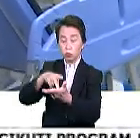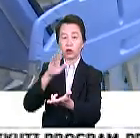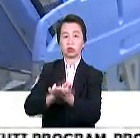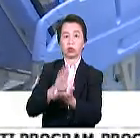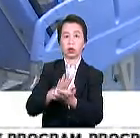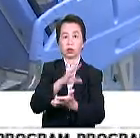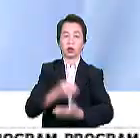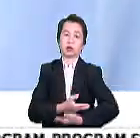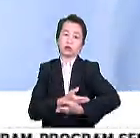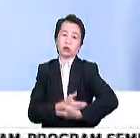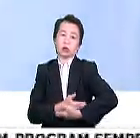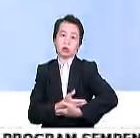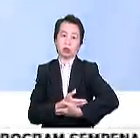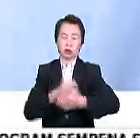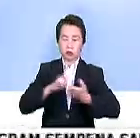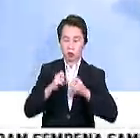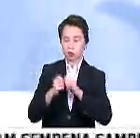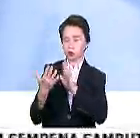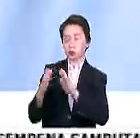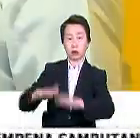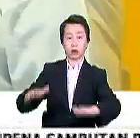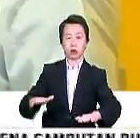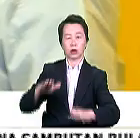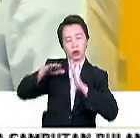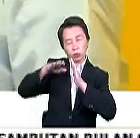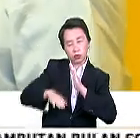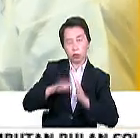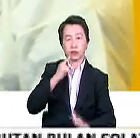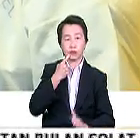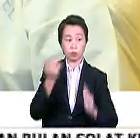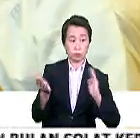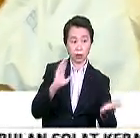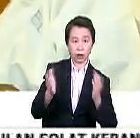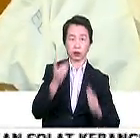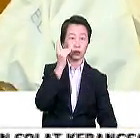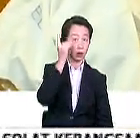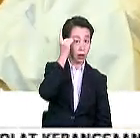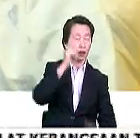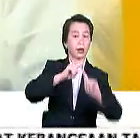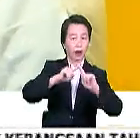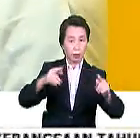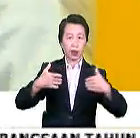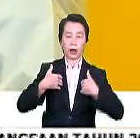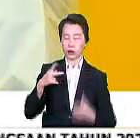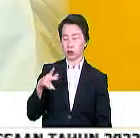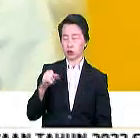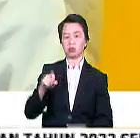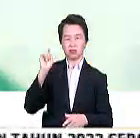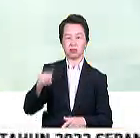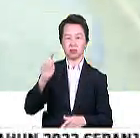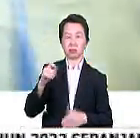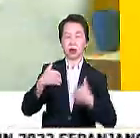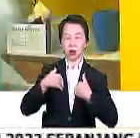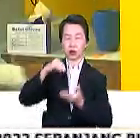bayi. Meskipun gejala dihadapi kanak-kanak kurang serius berbanding dewasa, namun terdapat kes-kes memerlukan rawatan di